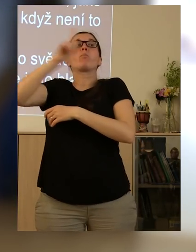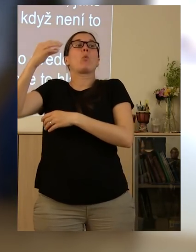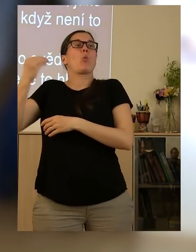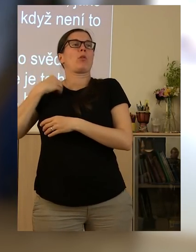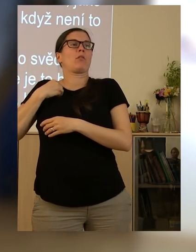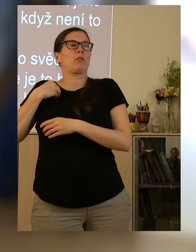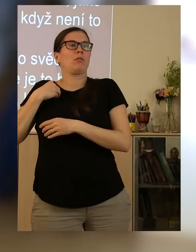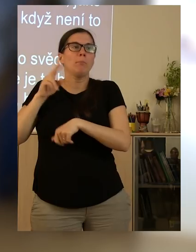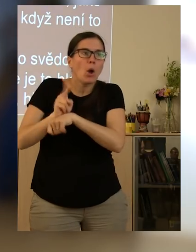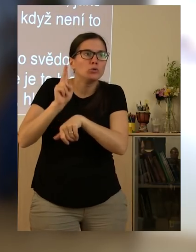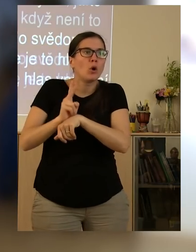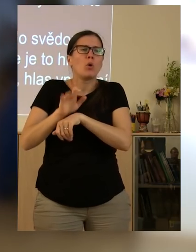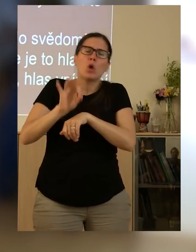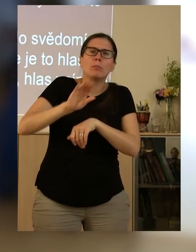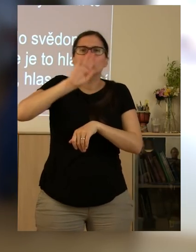řádu.